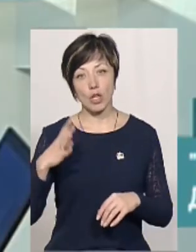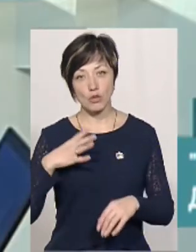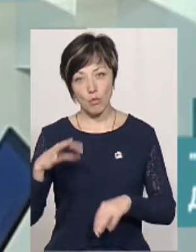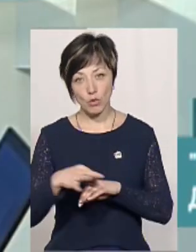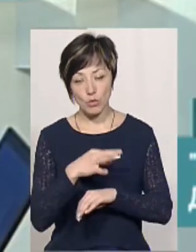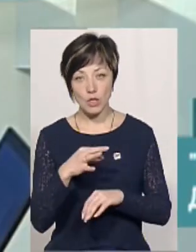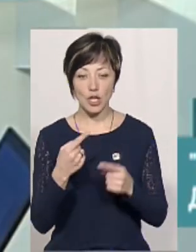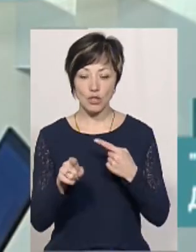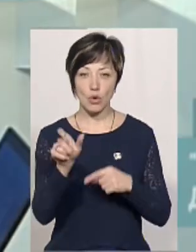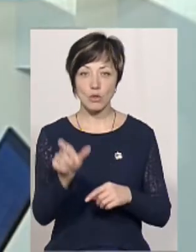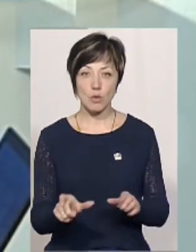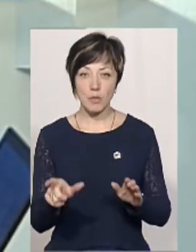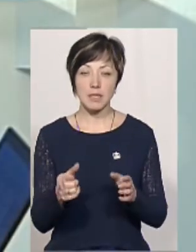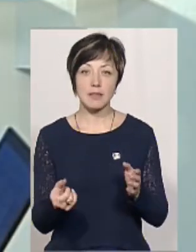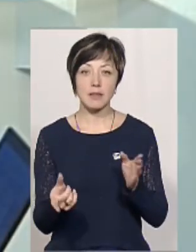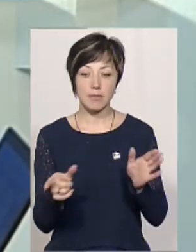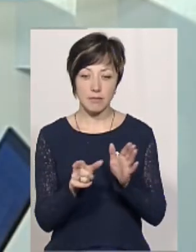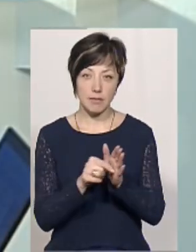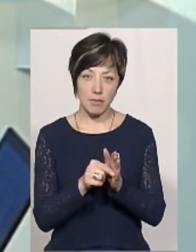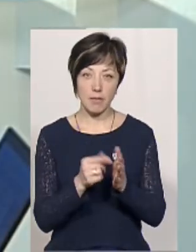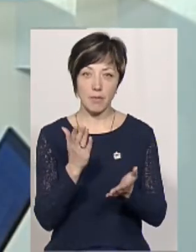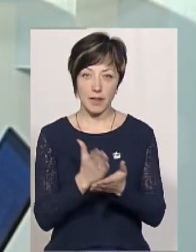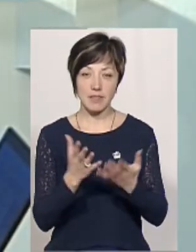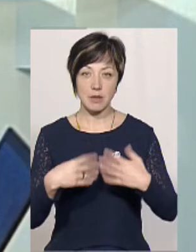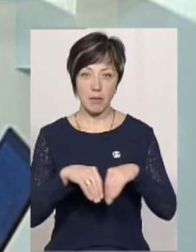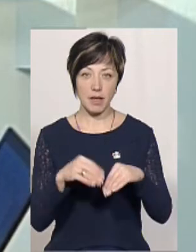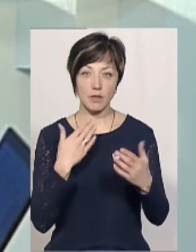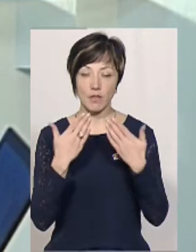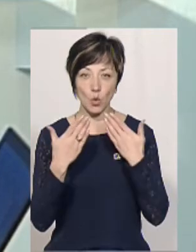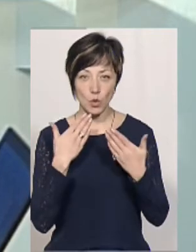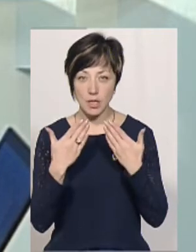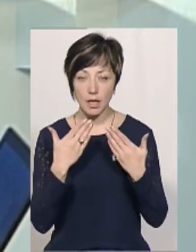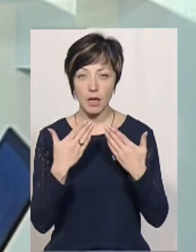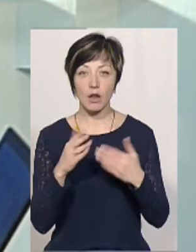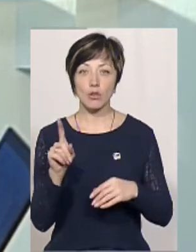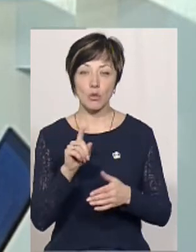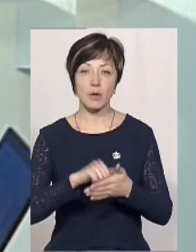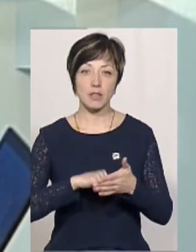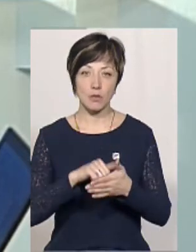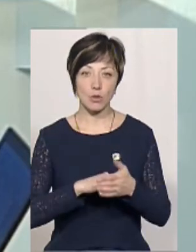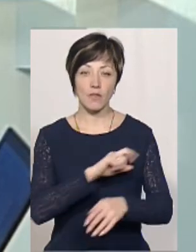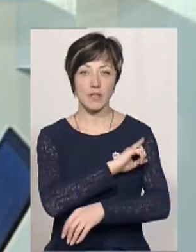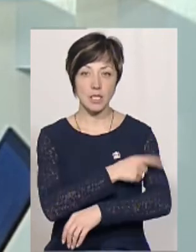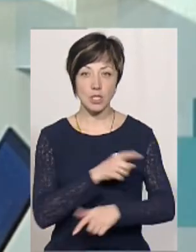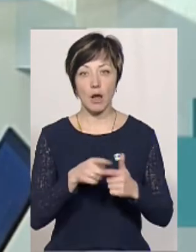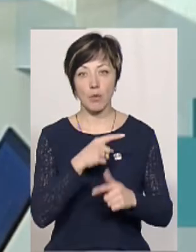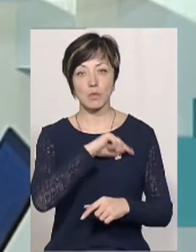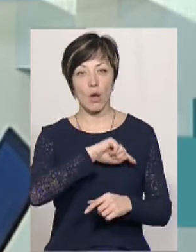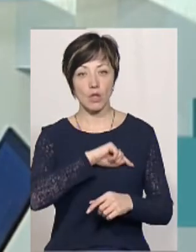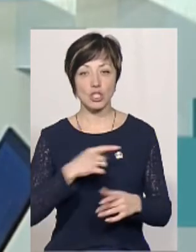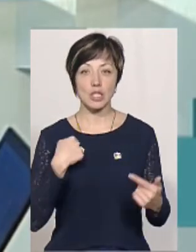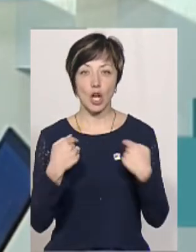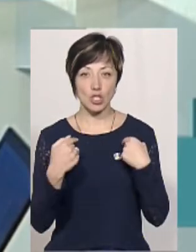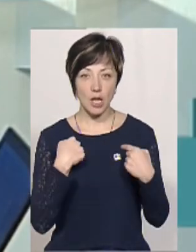подружжя, або іншої особи, з якою винний перебував або перебуває у сімейних чи близьких відносинах, що призводить до фізичних або